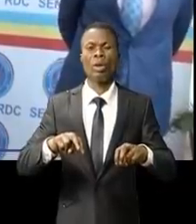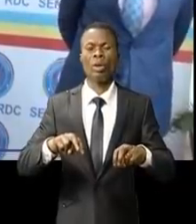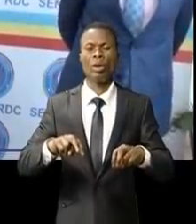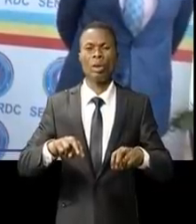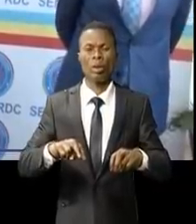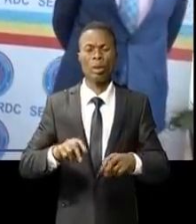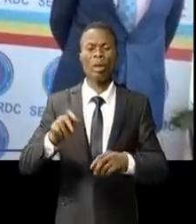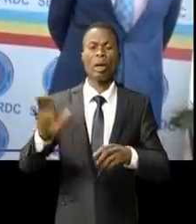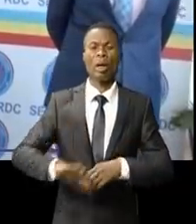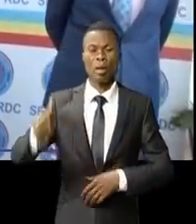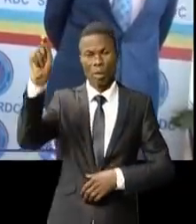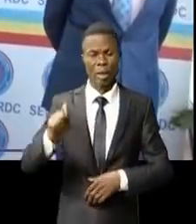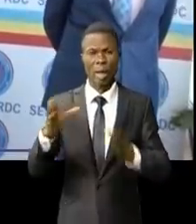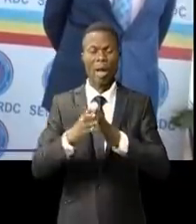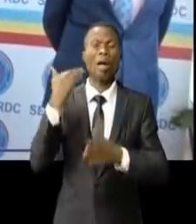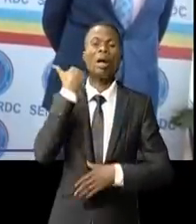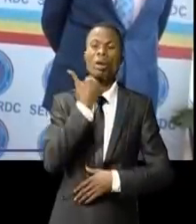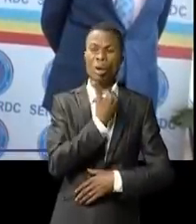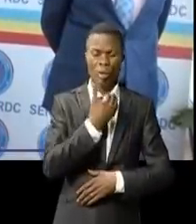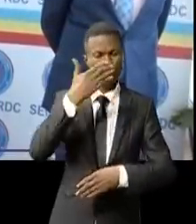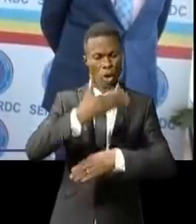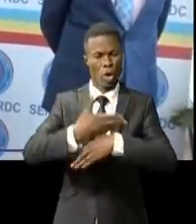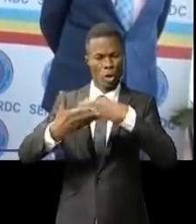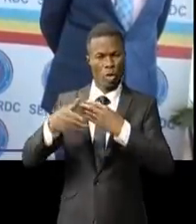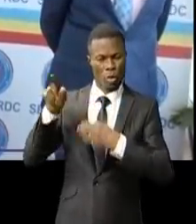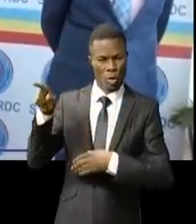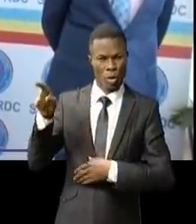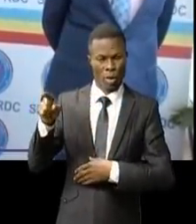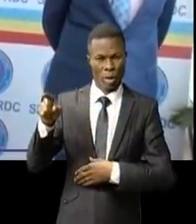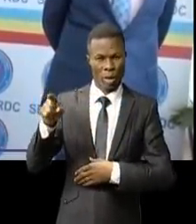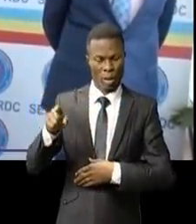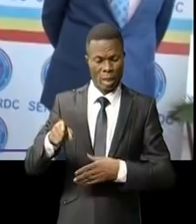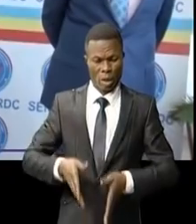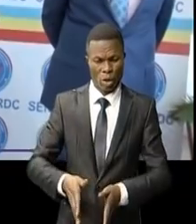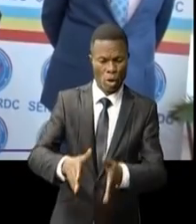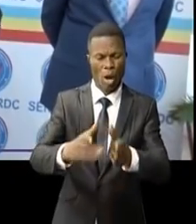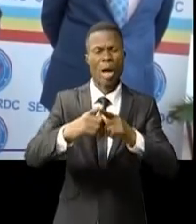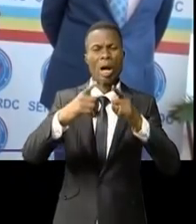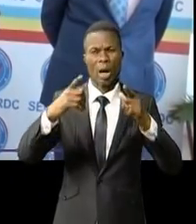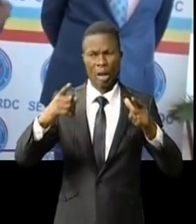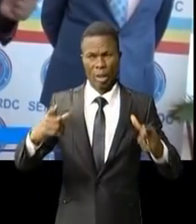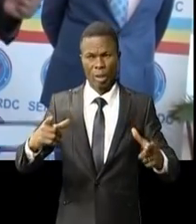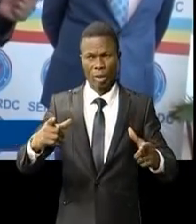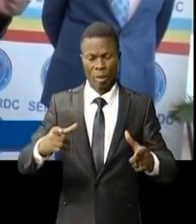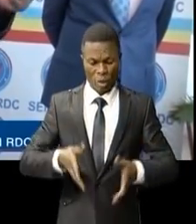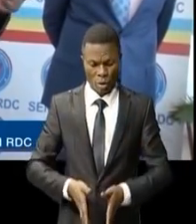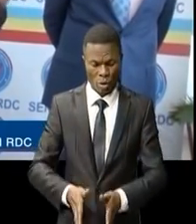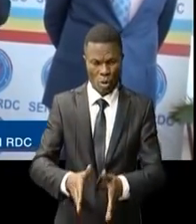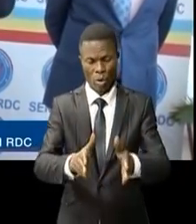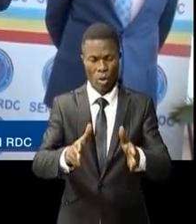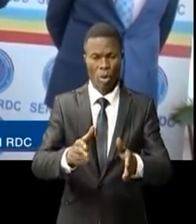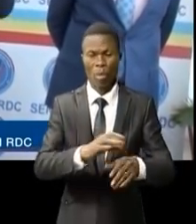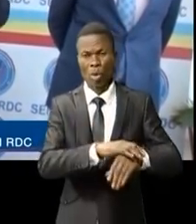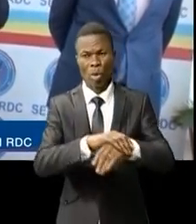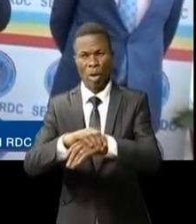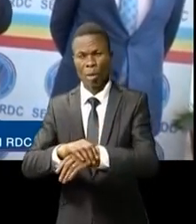La Tanzanie et l'Ouganda sont aussi en train de construire un grand pipeline, que pratiquement ce pipeline aura